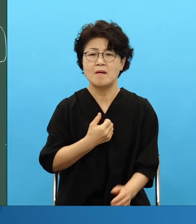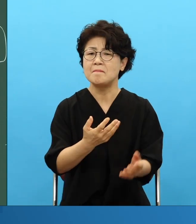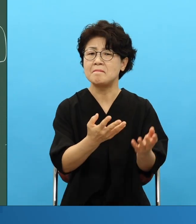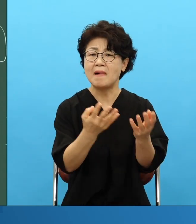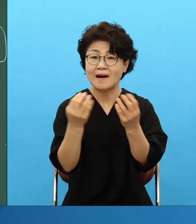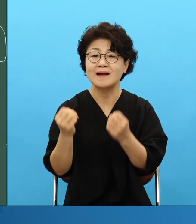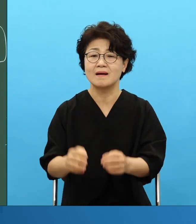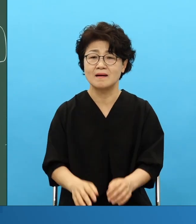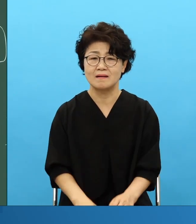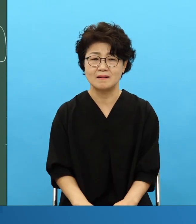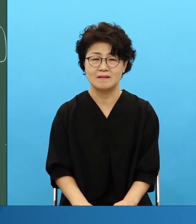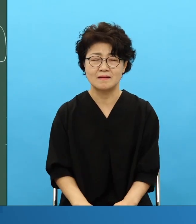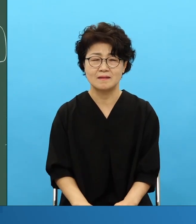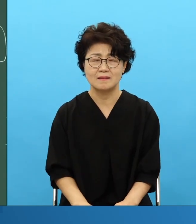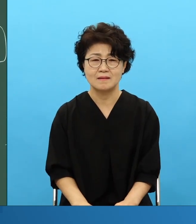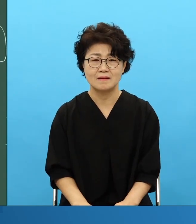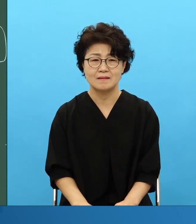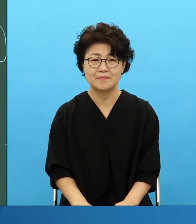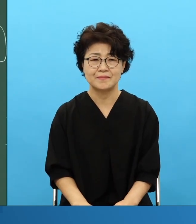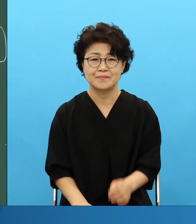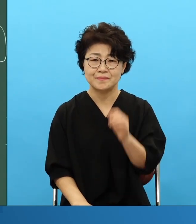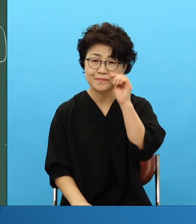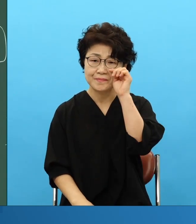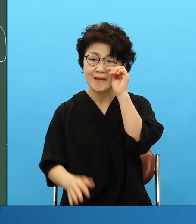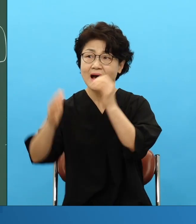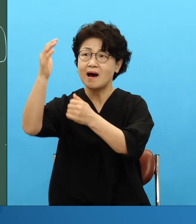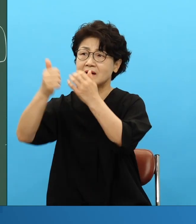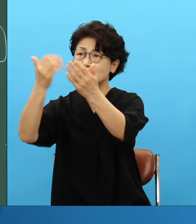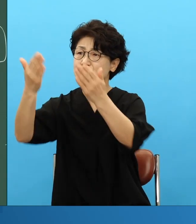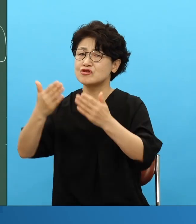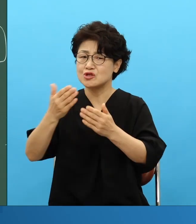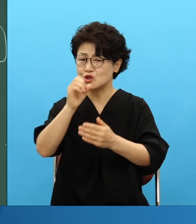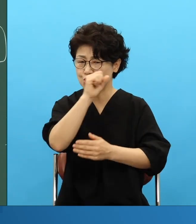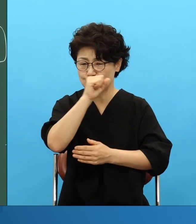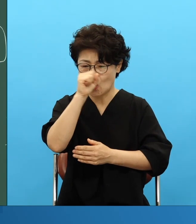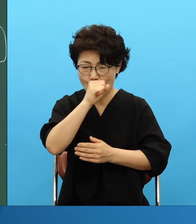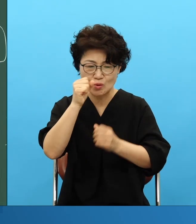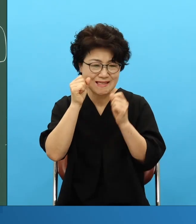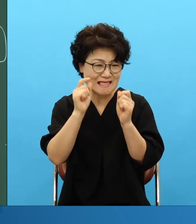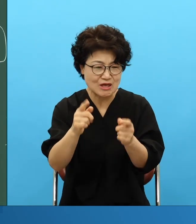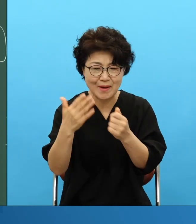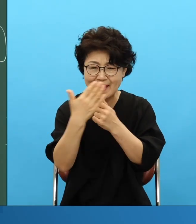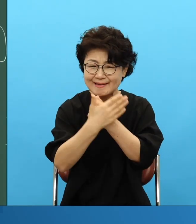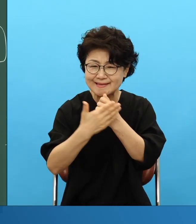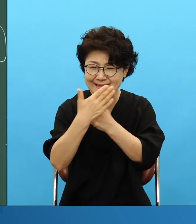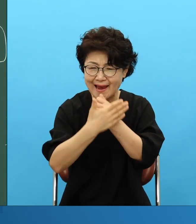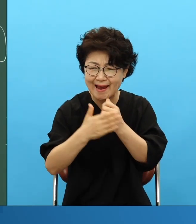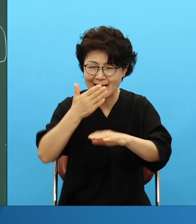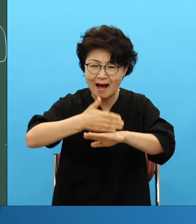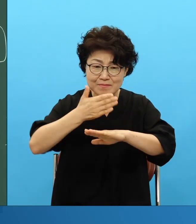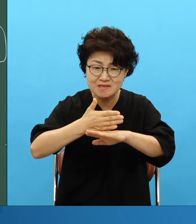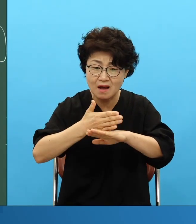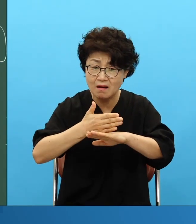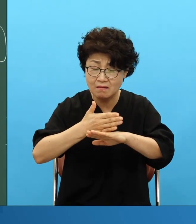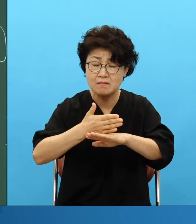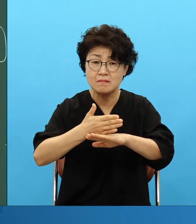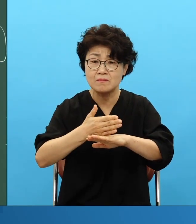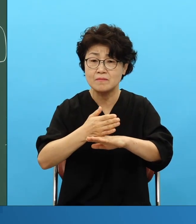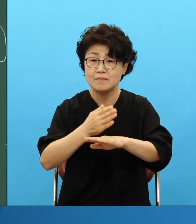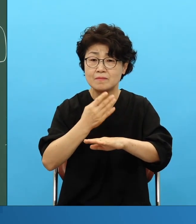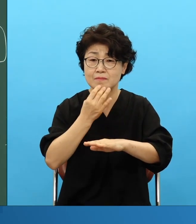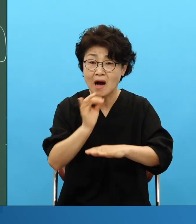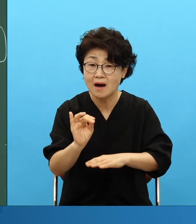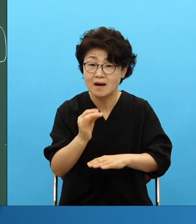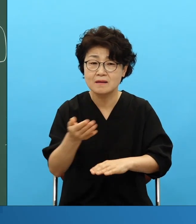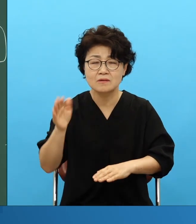큰 은혜고 기회인데 이런 은혜 주신 거 감사하다 이럴 줄 알았는데 내가 얼마나 한 거만 이런 이 정도예요. And